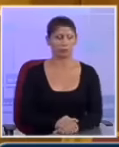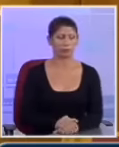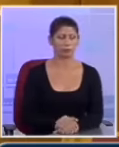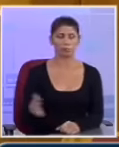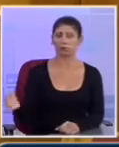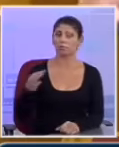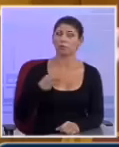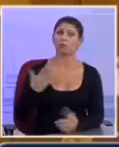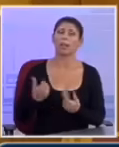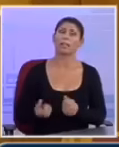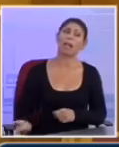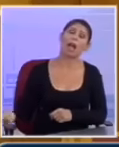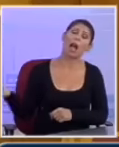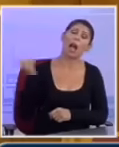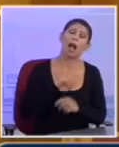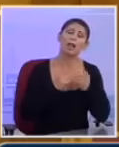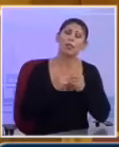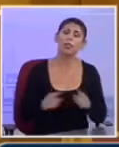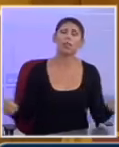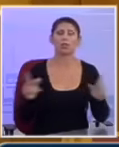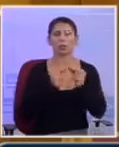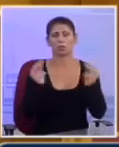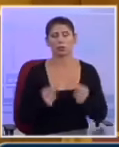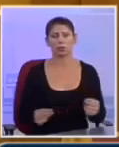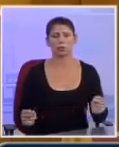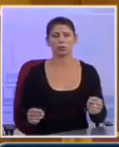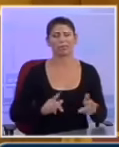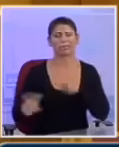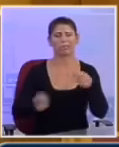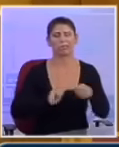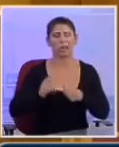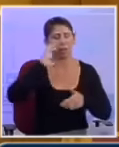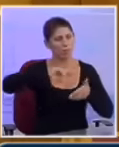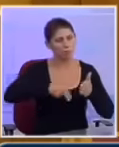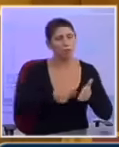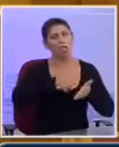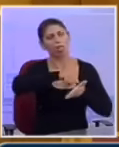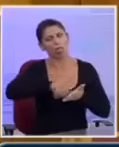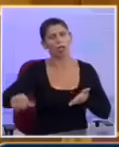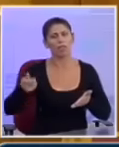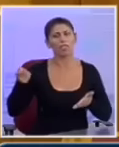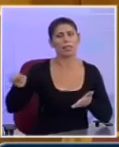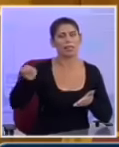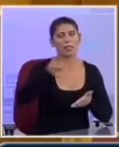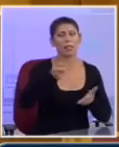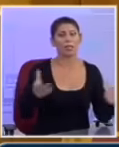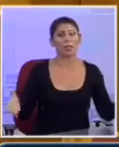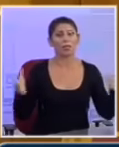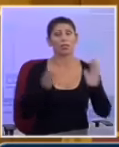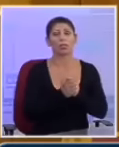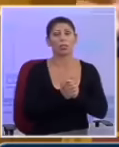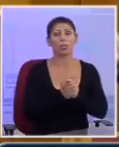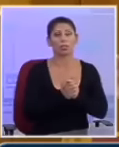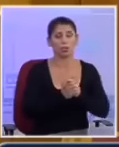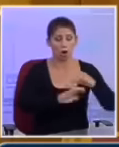λέγατε ότι έχετε μια άλλη λύση. Θα σχίζατε μνημόνια, θα διαγράφατε χρέη, θα ενώνατε τον Νότο κατά